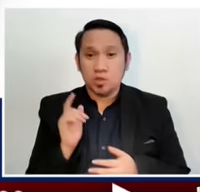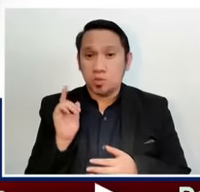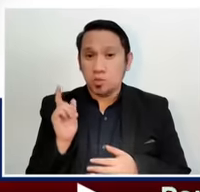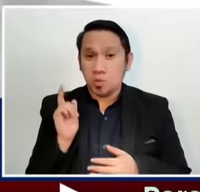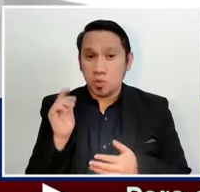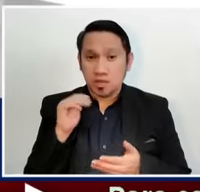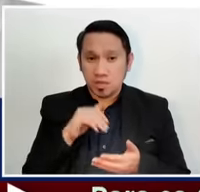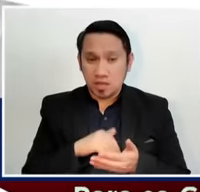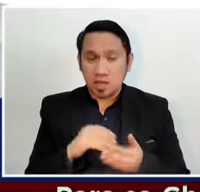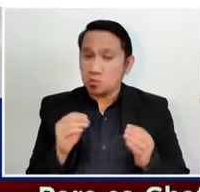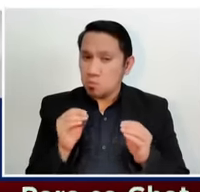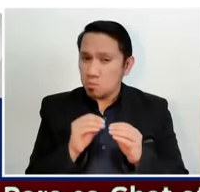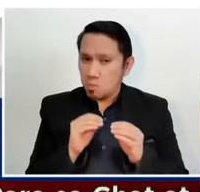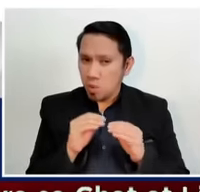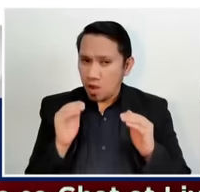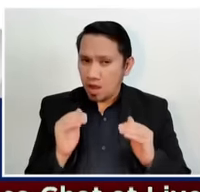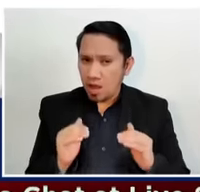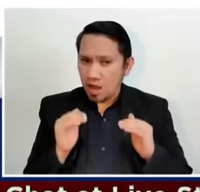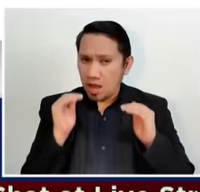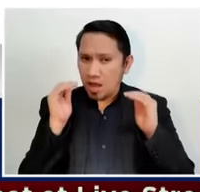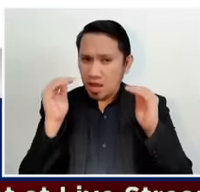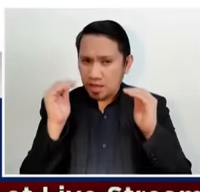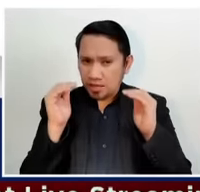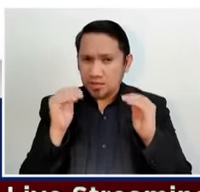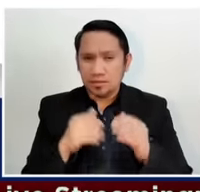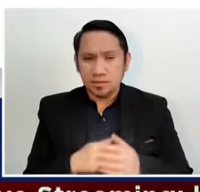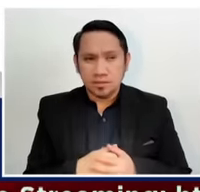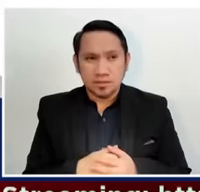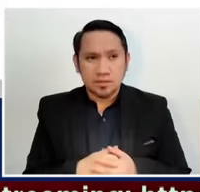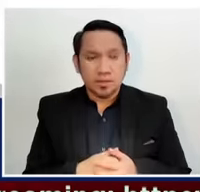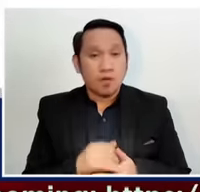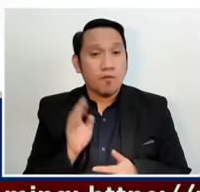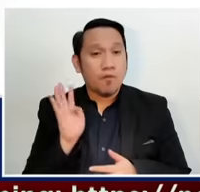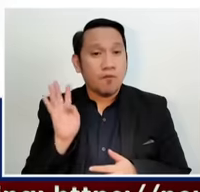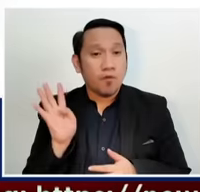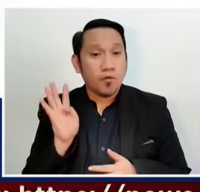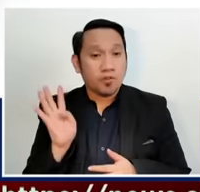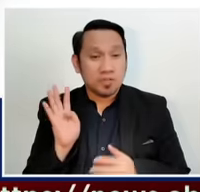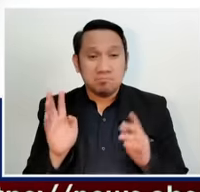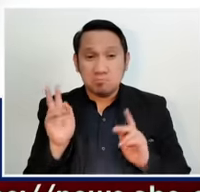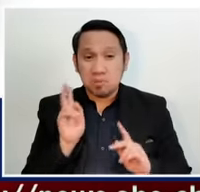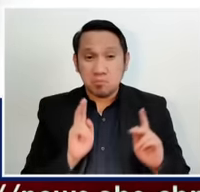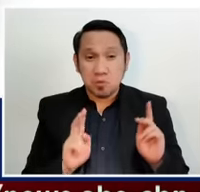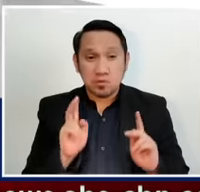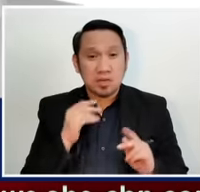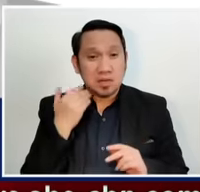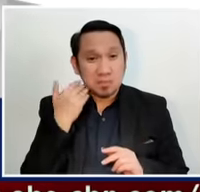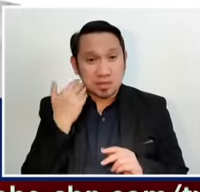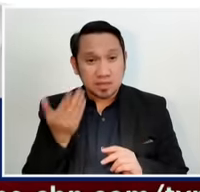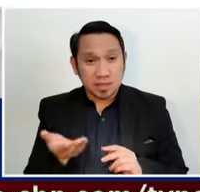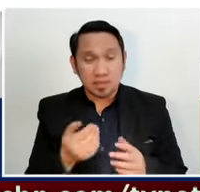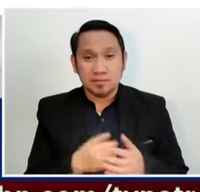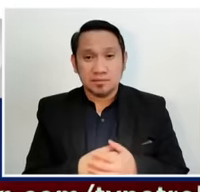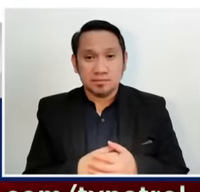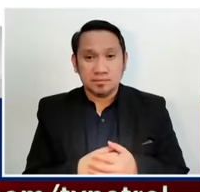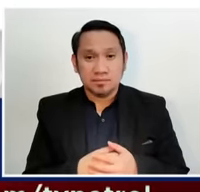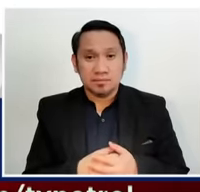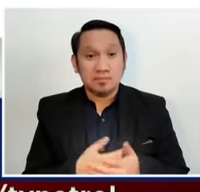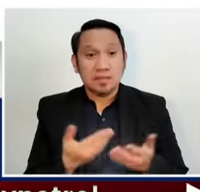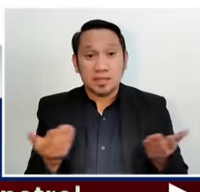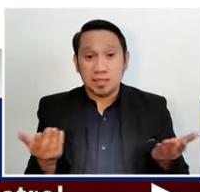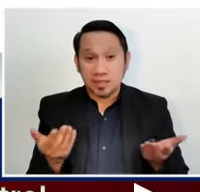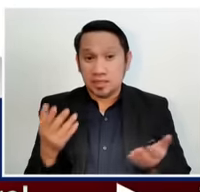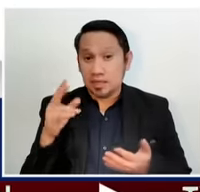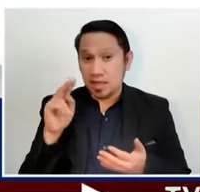na mas mataas ang mga kaso ngayong taon. Apat na po na ang naiulat na namatay dahil sa pertussis. Bukod sa Metro Manila,